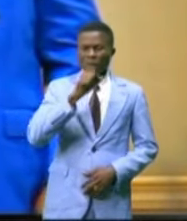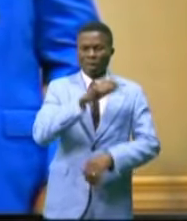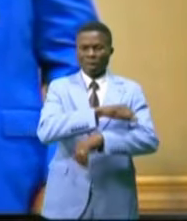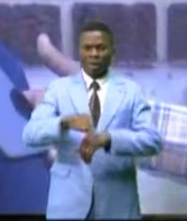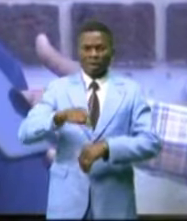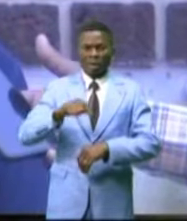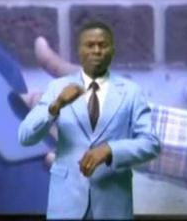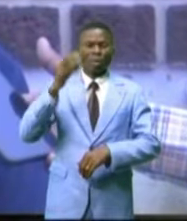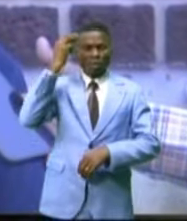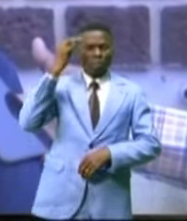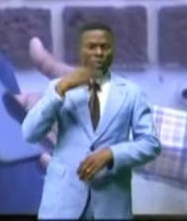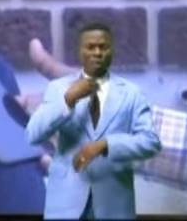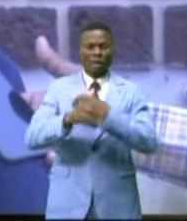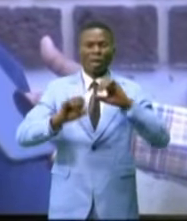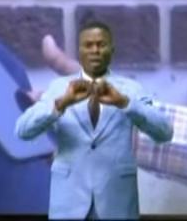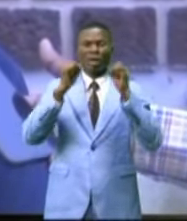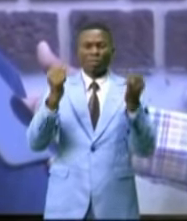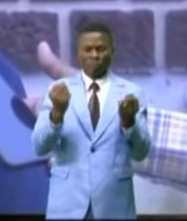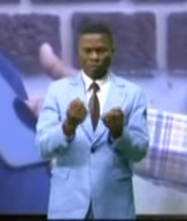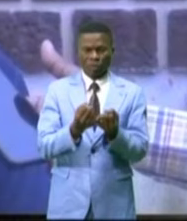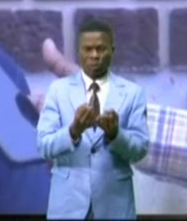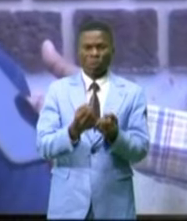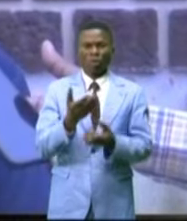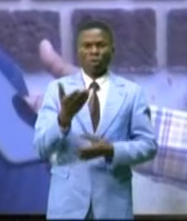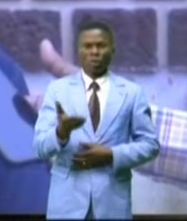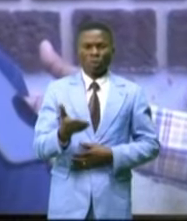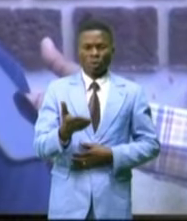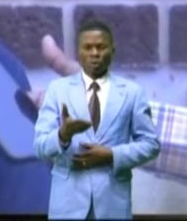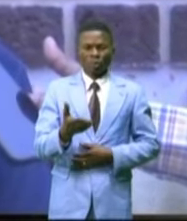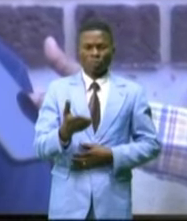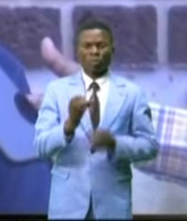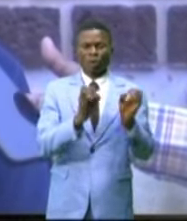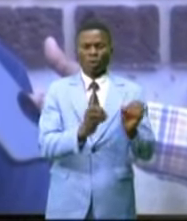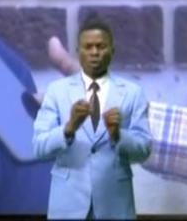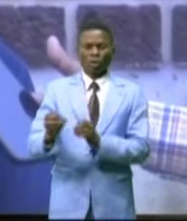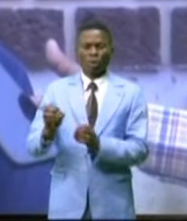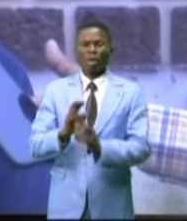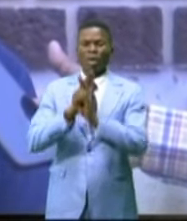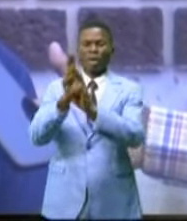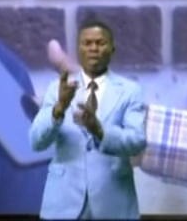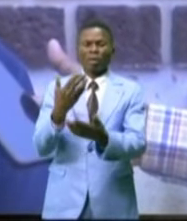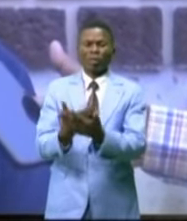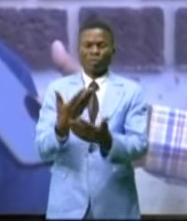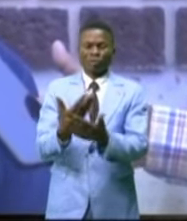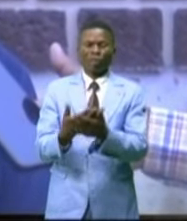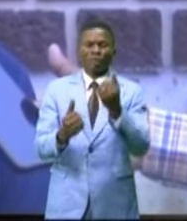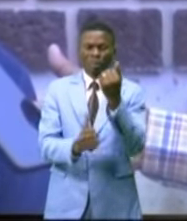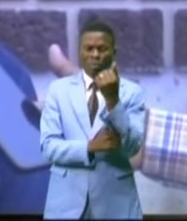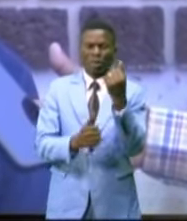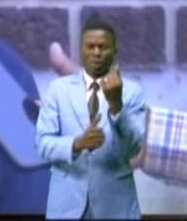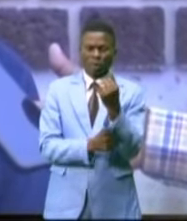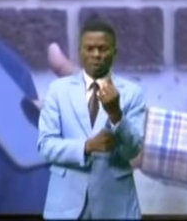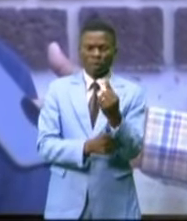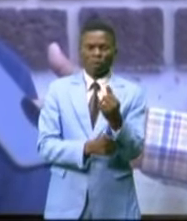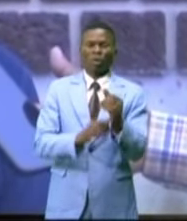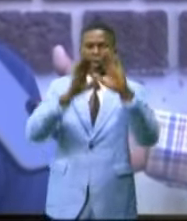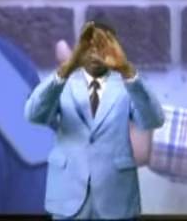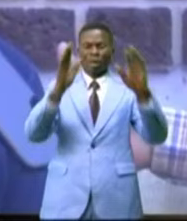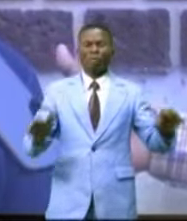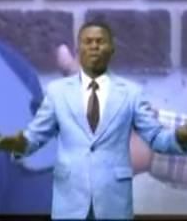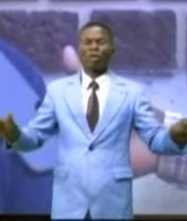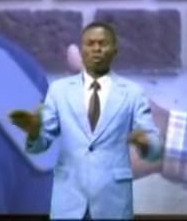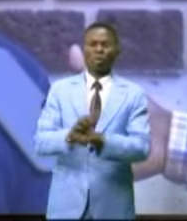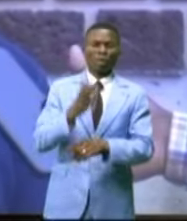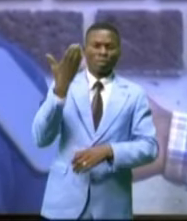affaires sociales action humanitaire et solidarité nationale d'organiser une réponse humanitaire d'urgence en faveur des victimes des